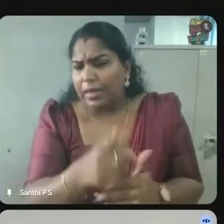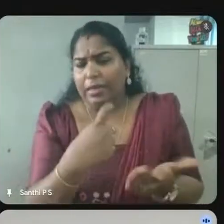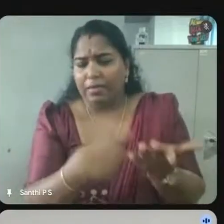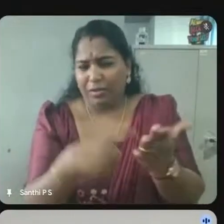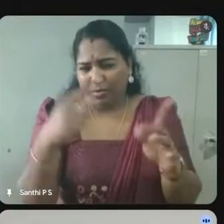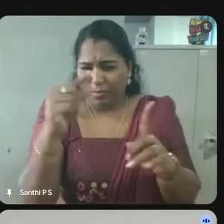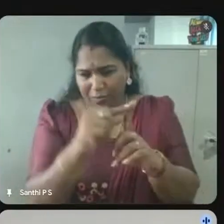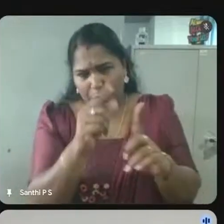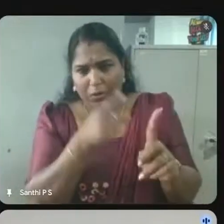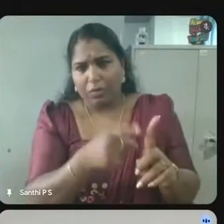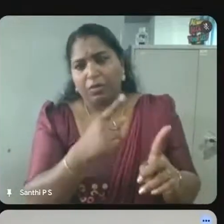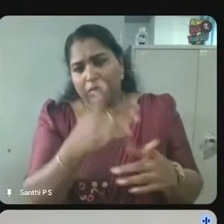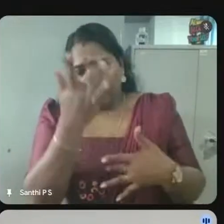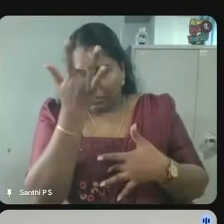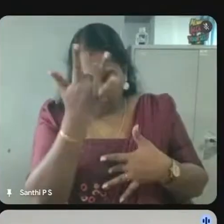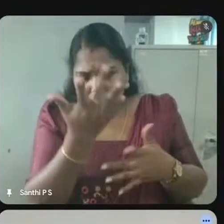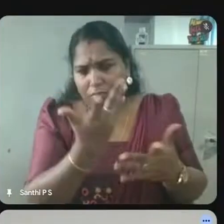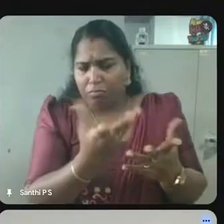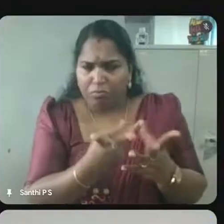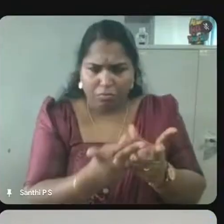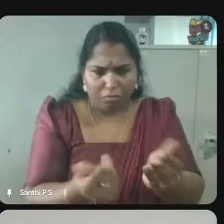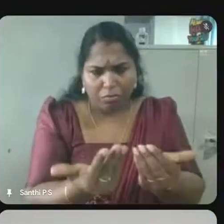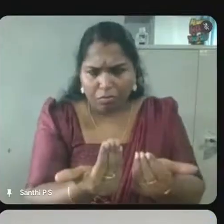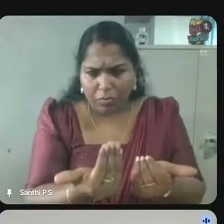ഒരു അസുഖത്തിന് ചികിത്സ ഇല്ല.